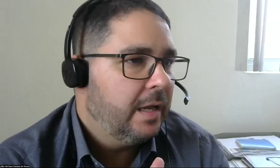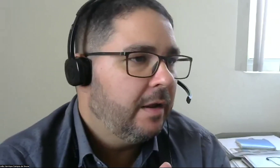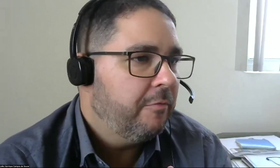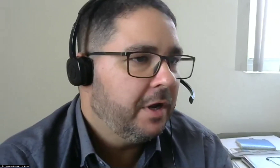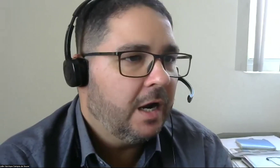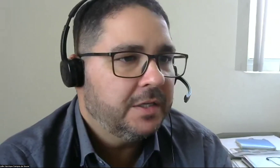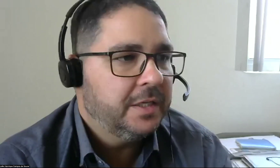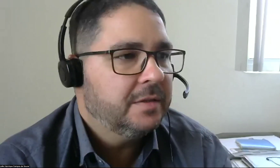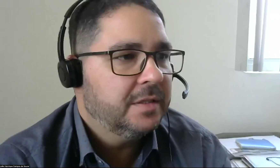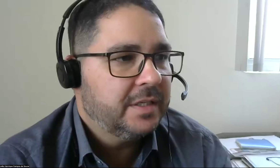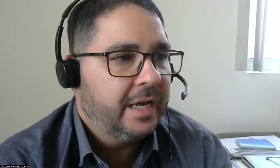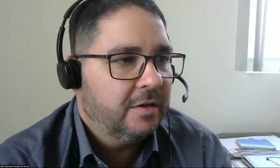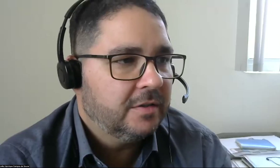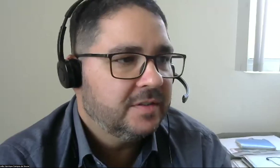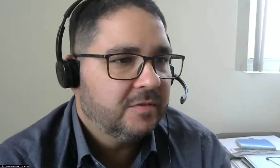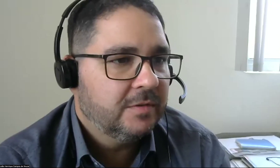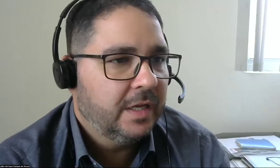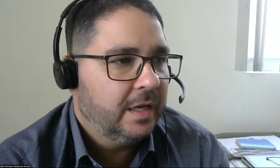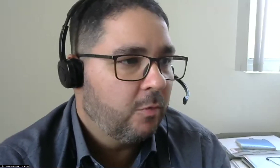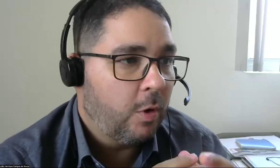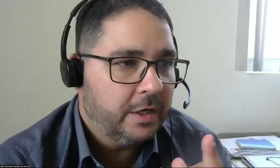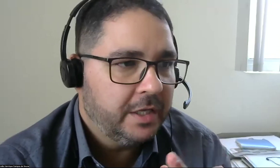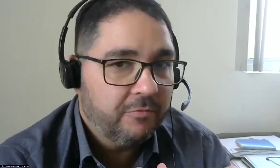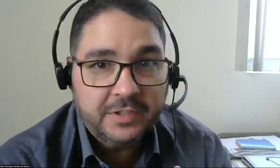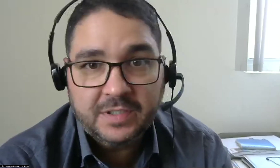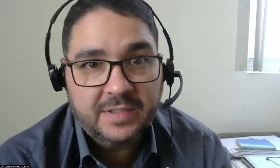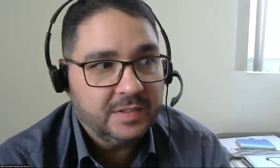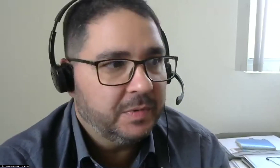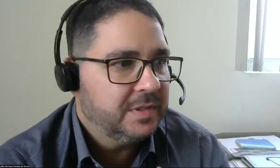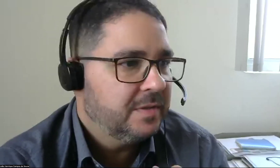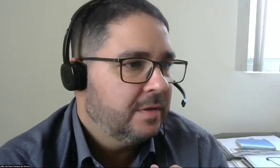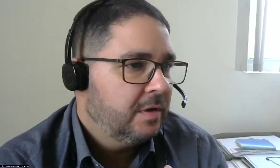Nous avons un projet national très important en ce qui concerne le diagnostic